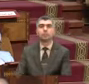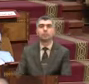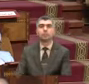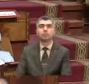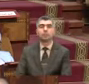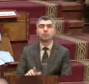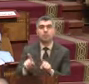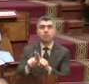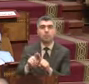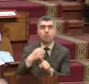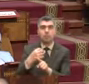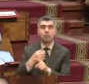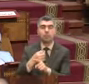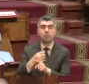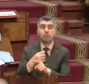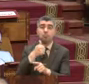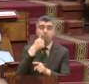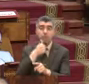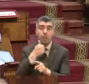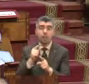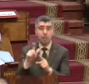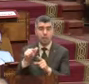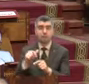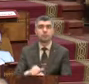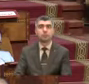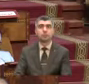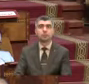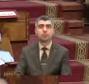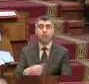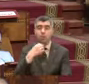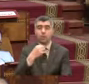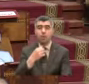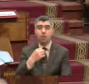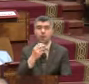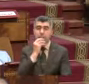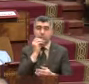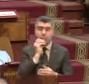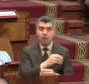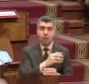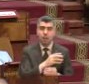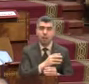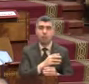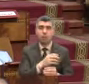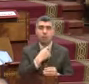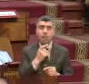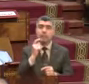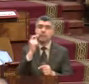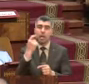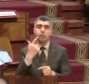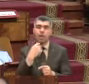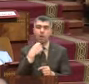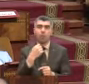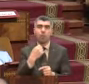جوبهوا بالتهديدات. ثم كذلك اذا تكلمنا عن المطارح فكنتكلم على مدينه طنجه اللي اليوم هي